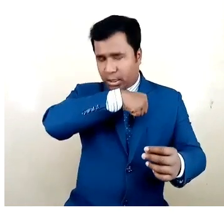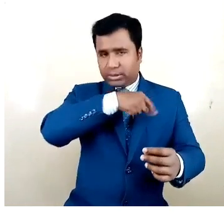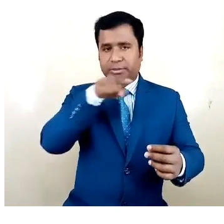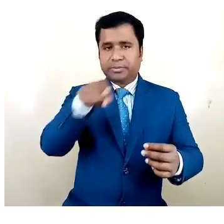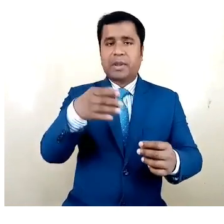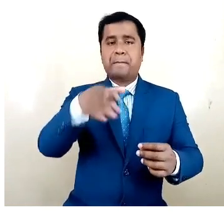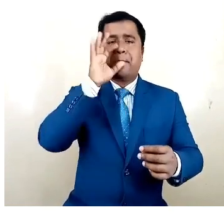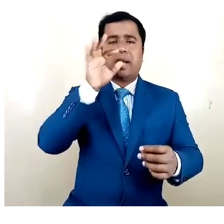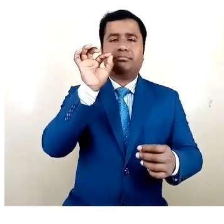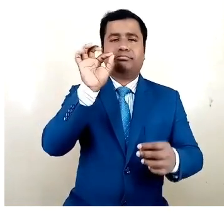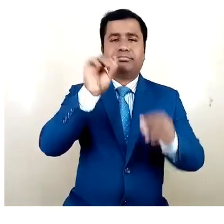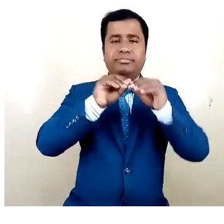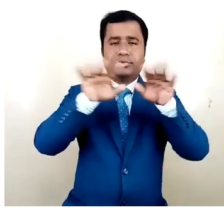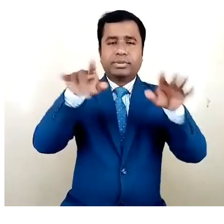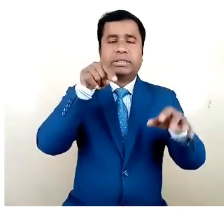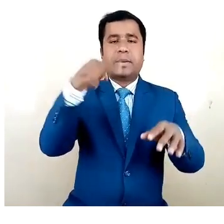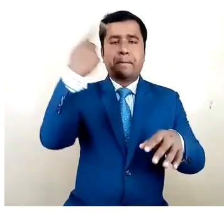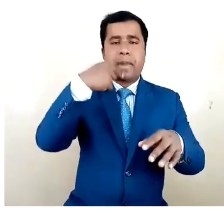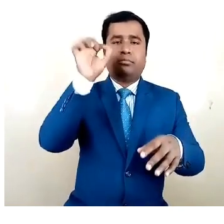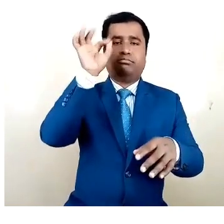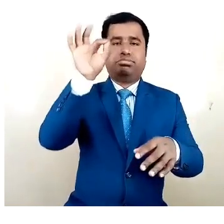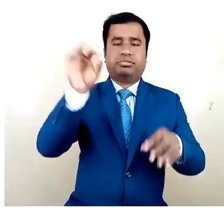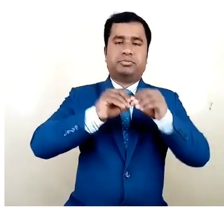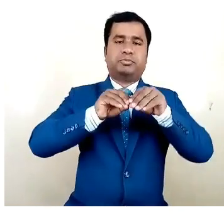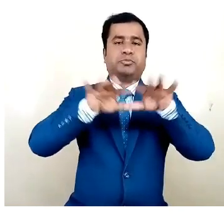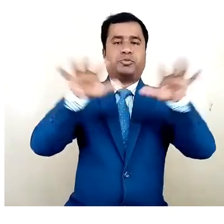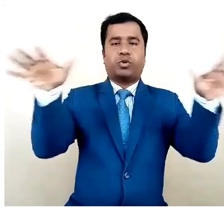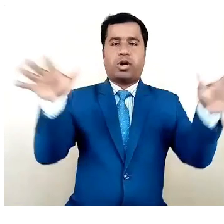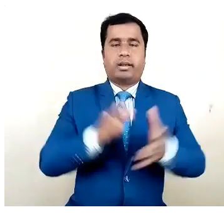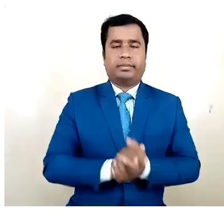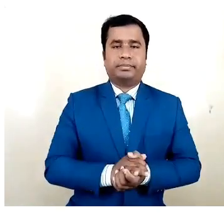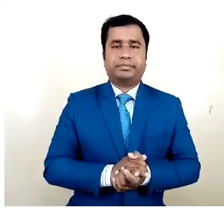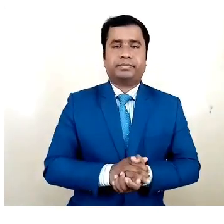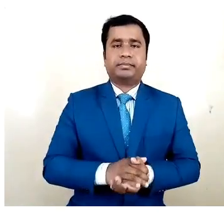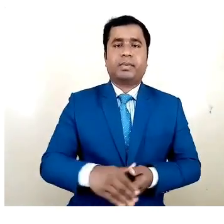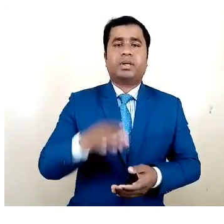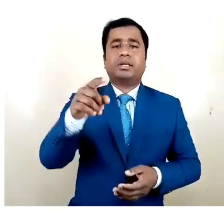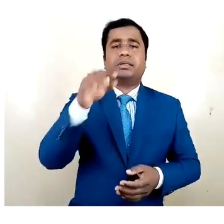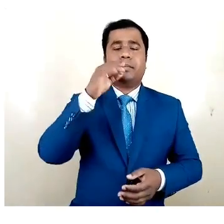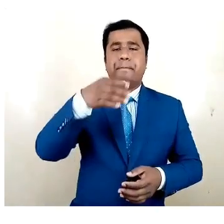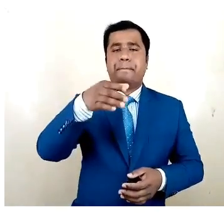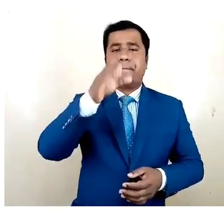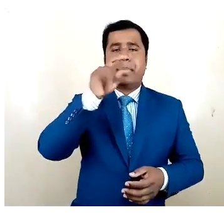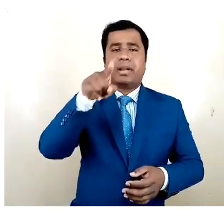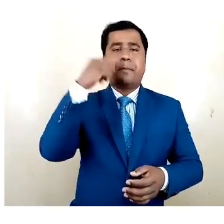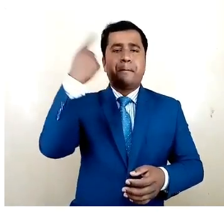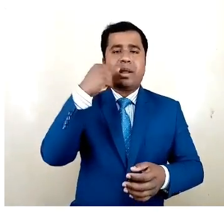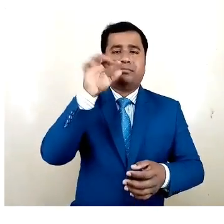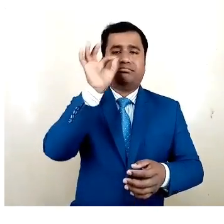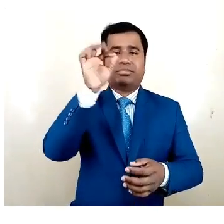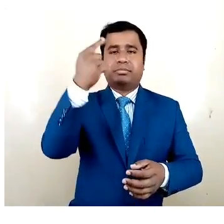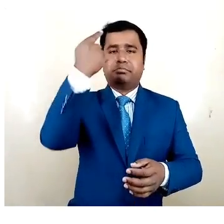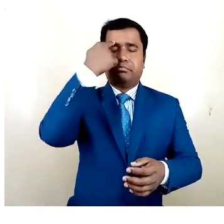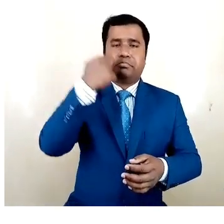কণা বের হয়ে আসে, তার মাধ্যমে কোভিড-19 একজন থেকে অন্যজনে ছড়ায়। এই কণাগুলো কাছে থাকা যে কোনো মানুষ তার নাক বা মুখ দিয়ে